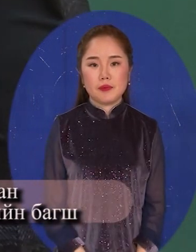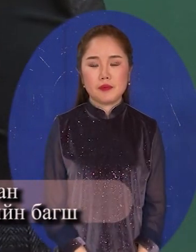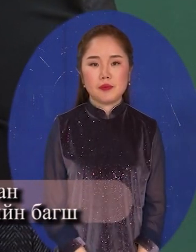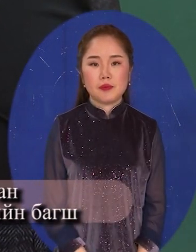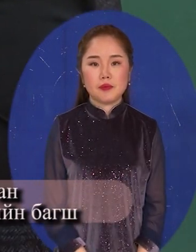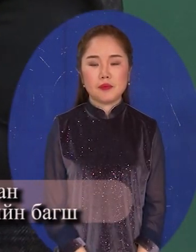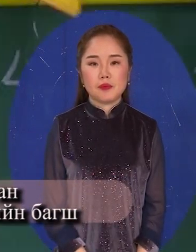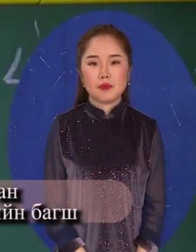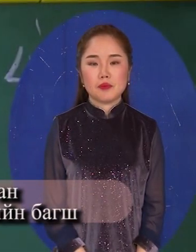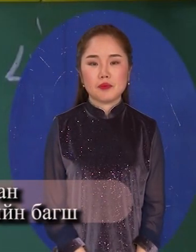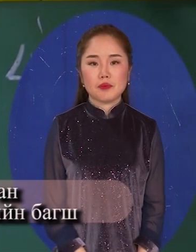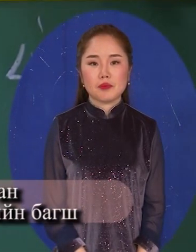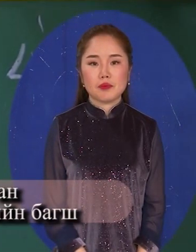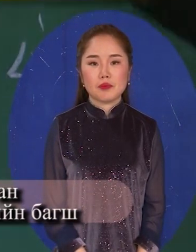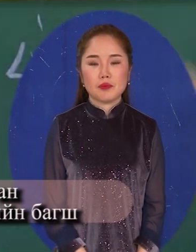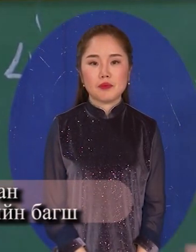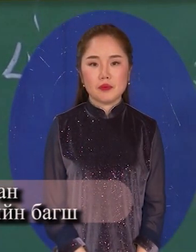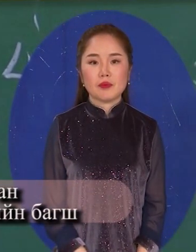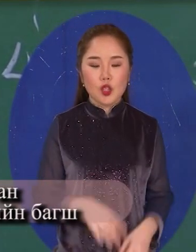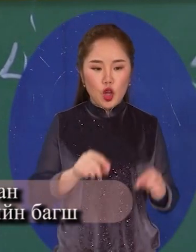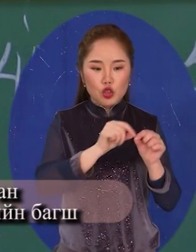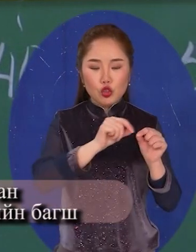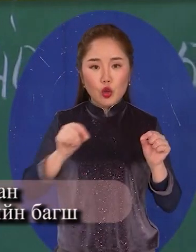Сан түзүүндө жүздүктөрдү орналастырайык.